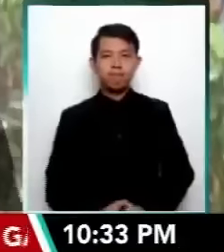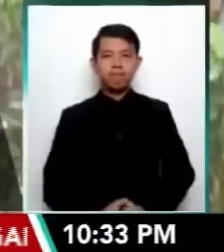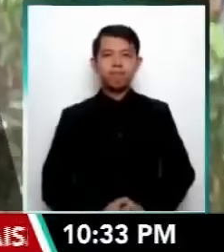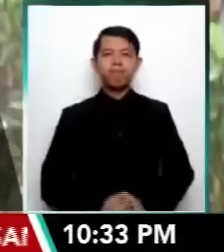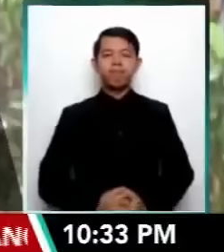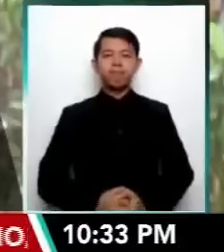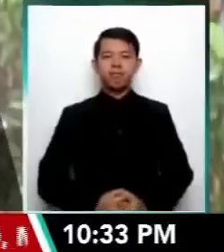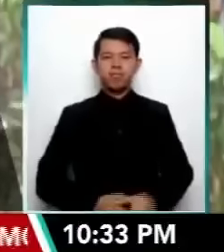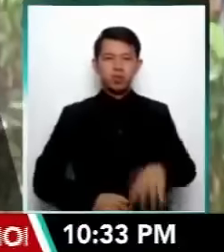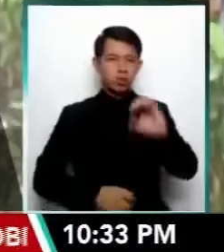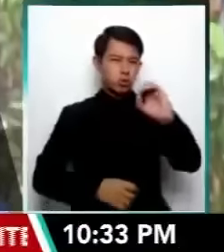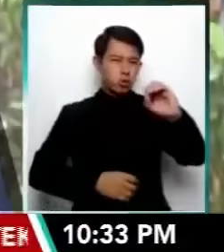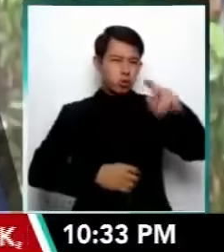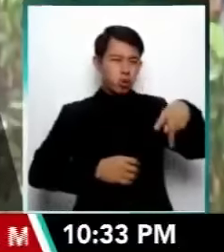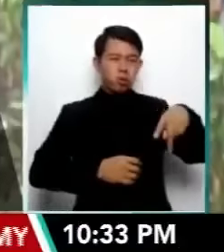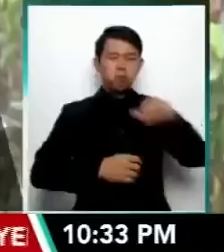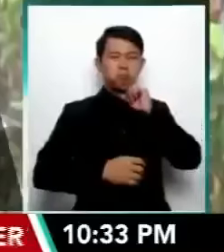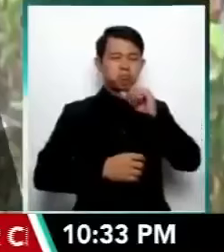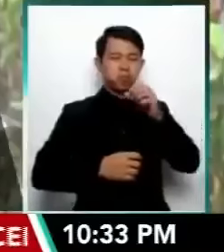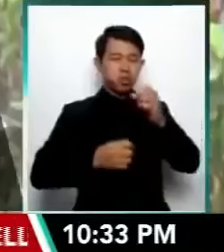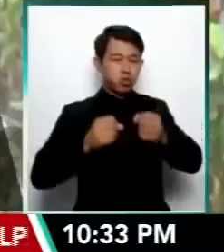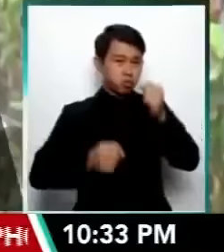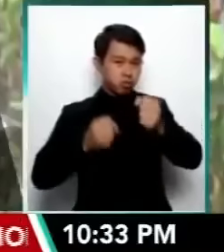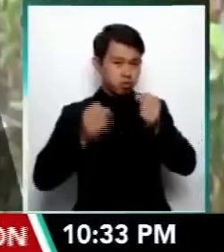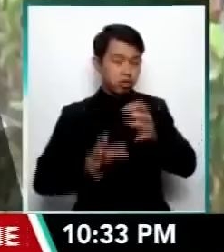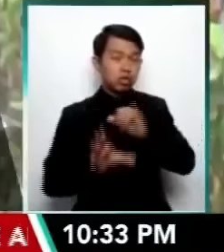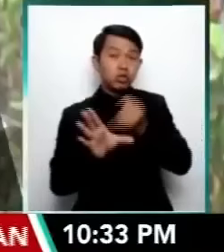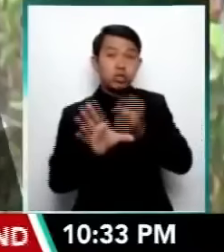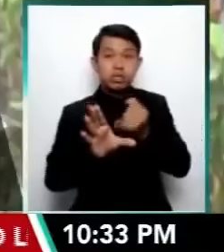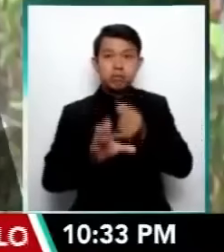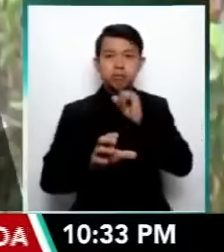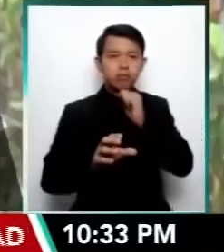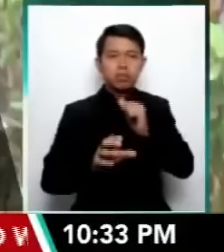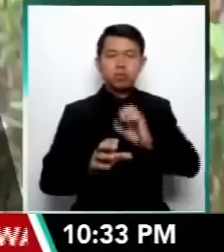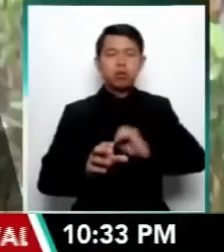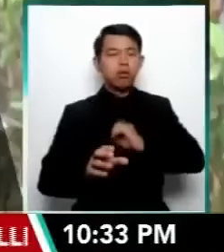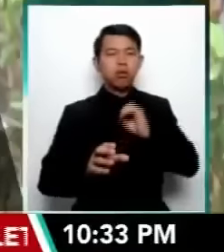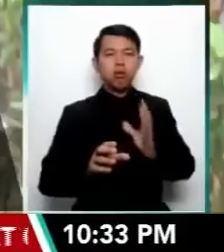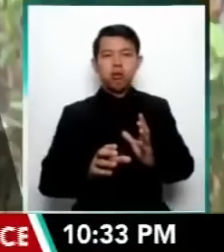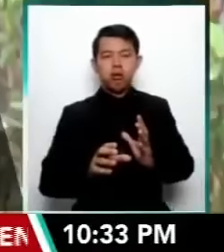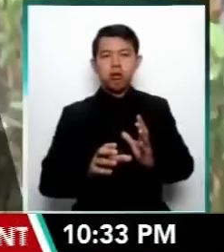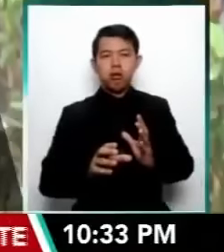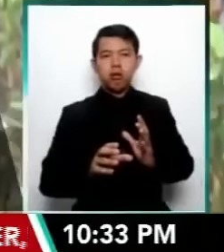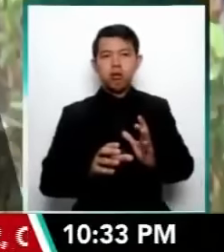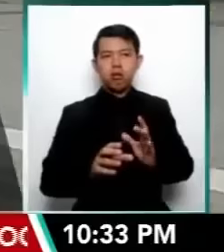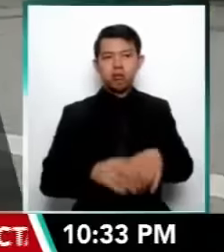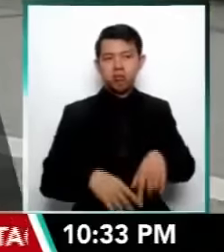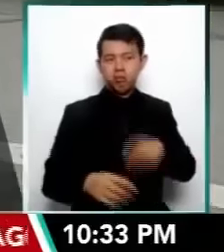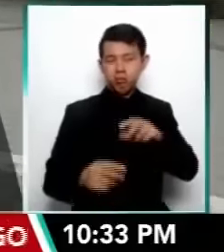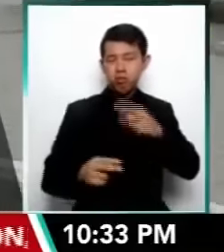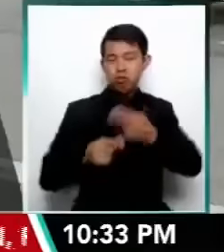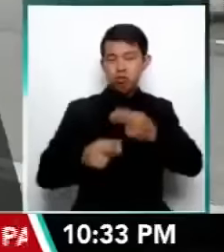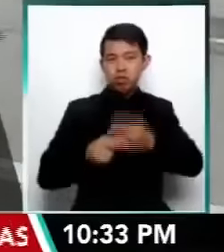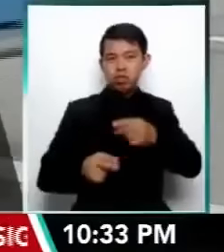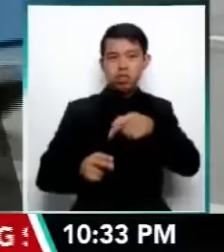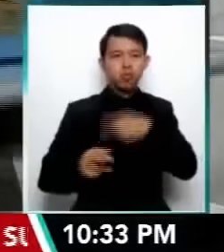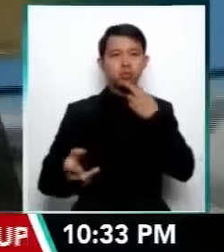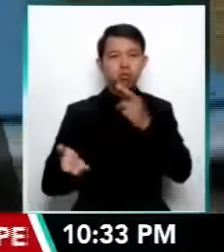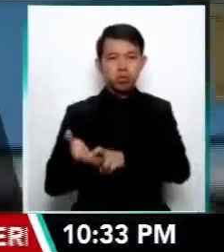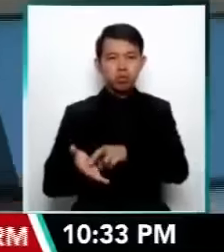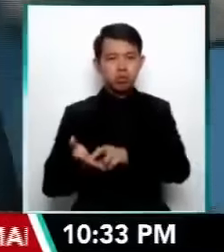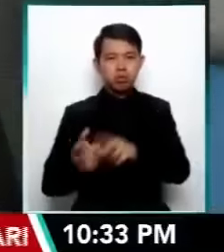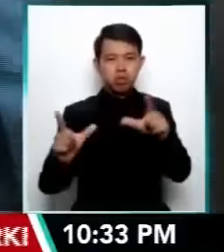unit, hindi nakapangalan sa operator yung kanyang prangkisa. Paano niya masasabing kanya yung unit kung hindi naman nakapangalan sa kanya? Ang issue na dyan is more